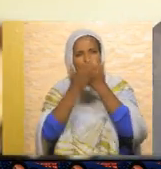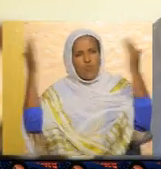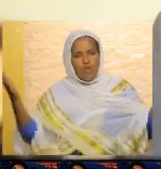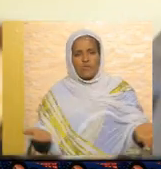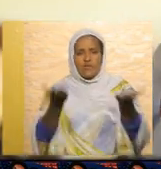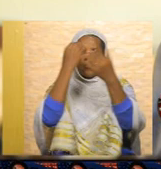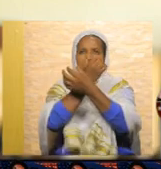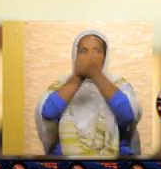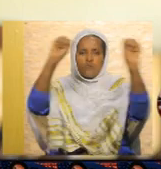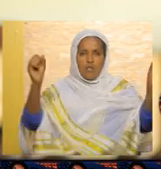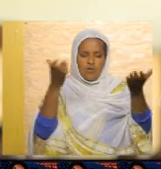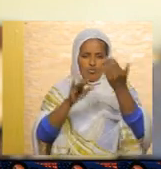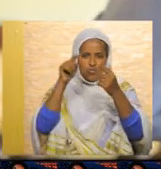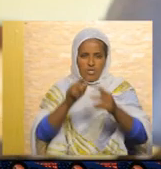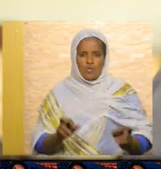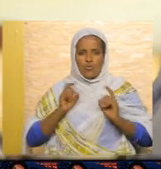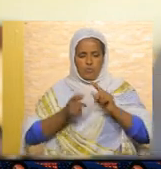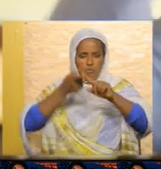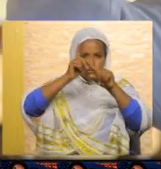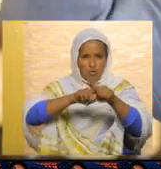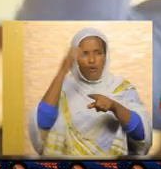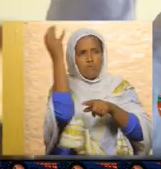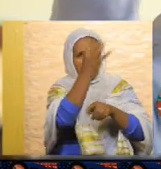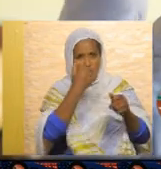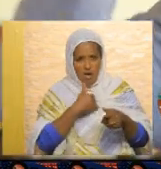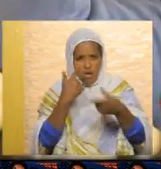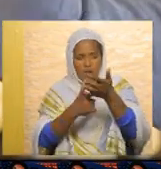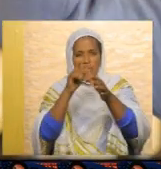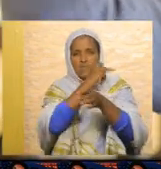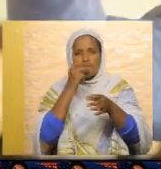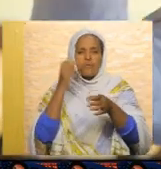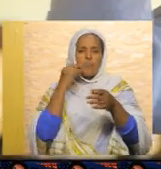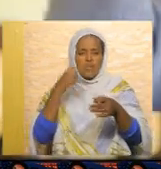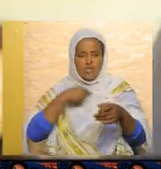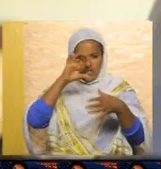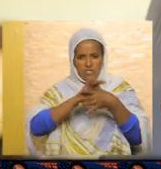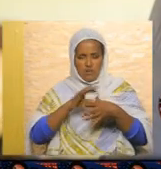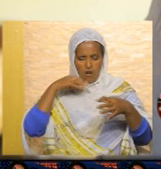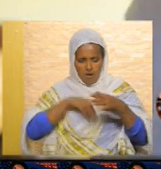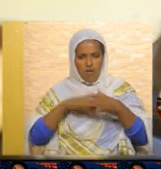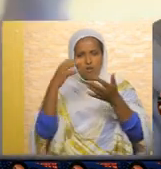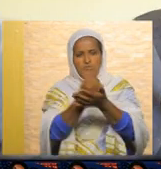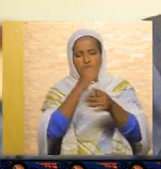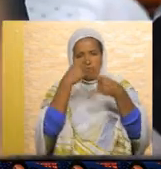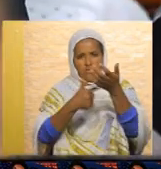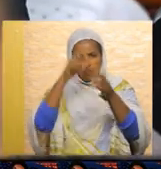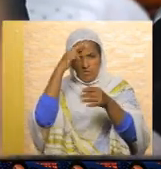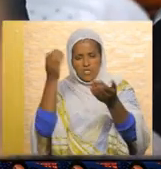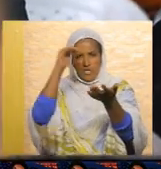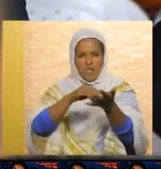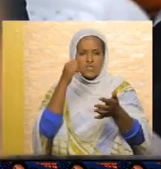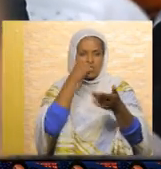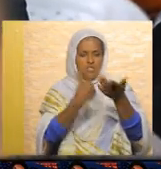አድኗል፣ ከሞት ወደ ህይወት መልሷል እያለች እየሰበከች በድንግል ማርያም የኔን ስጋ ነስቷል እያለች እየሰበከ እንደገና ሴት እዚህ